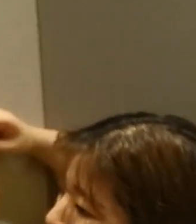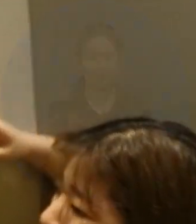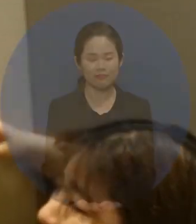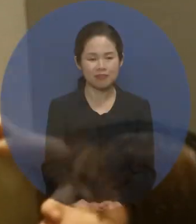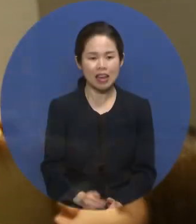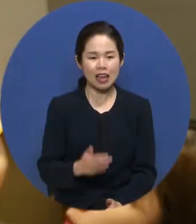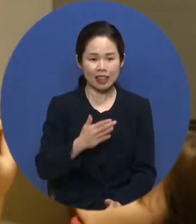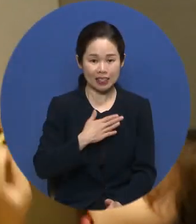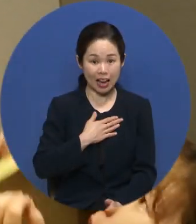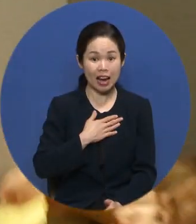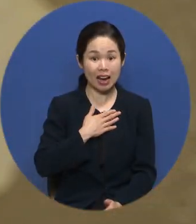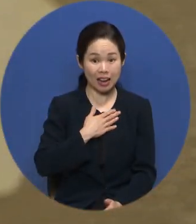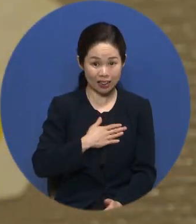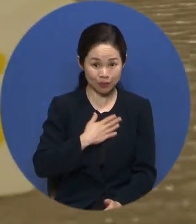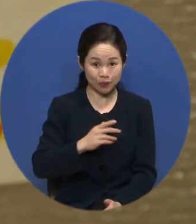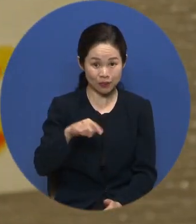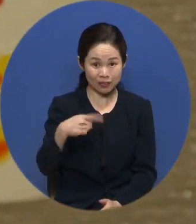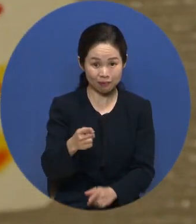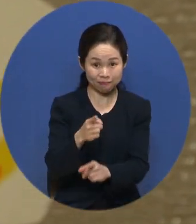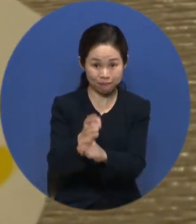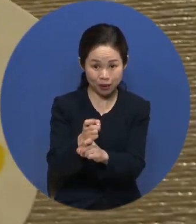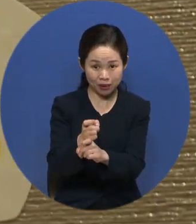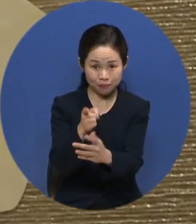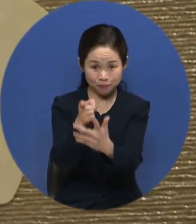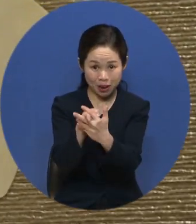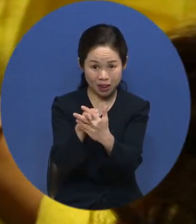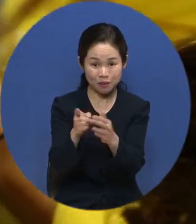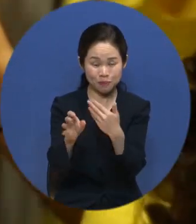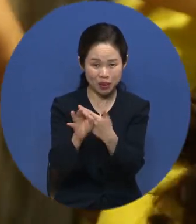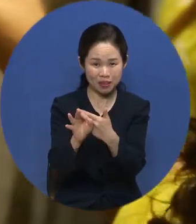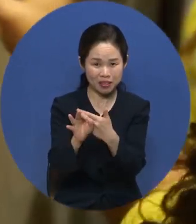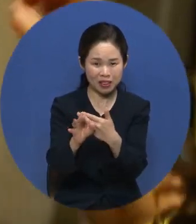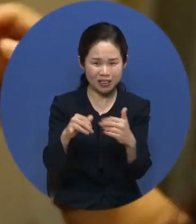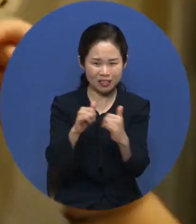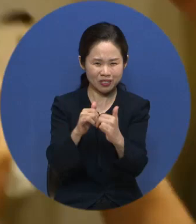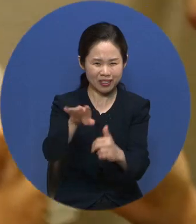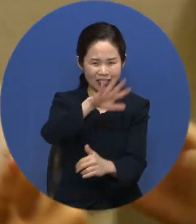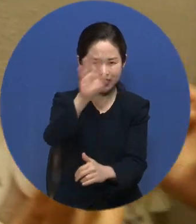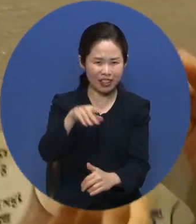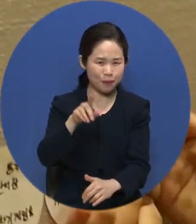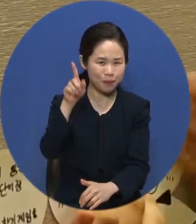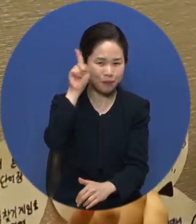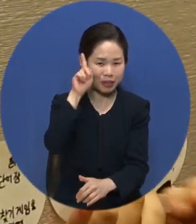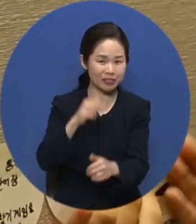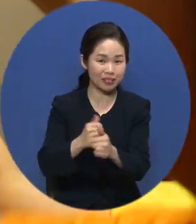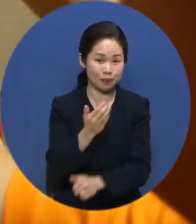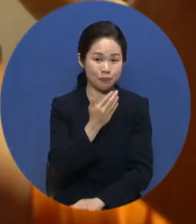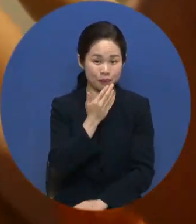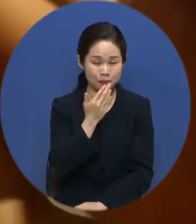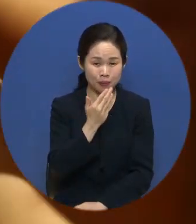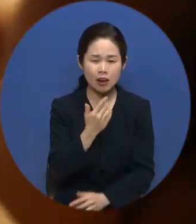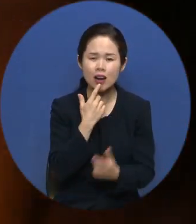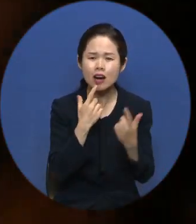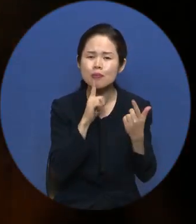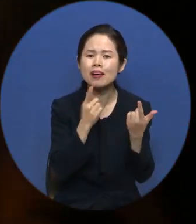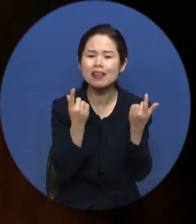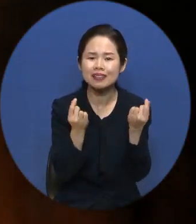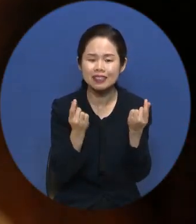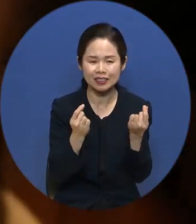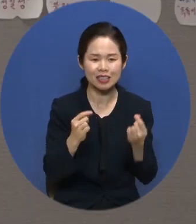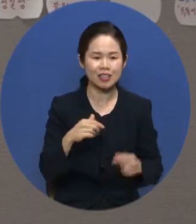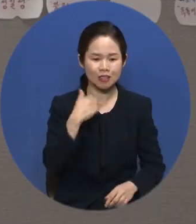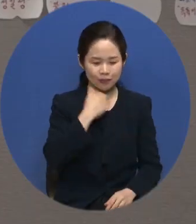나를 알고 적을 알면 백전백승이라는 우리 속담처럼 누구보다 자신을 깨달을 수 있었던 시간.